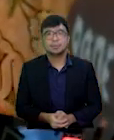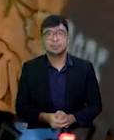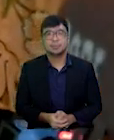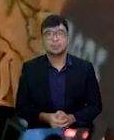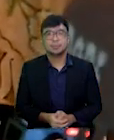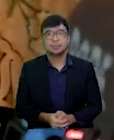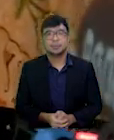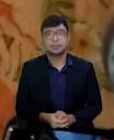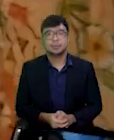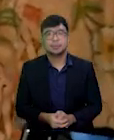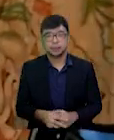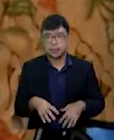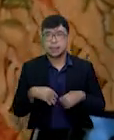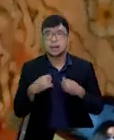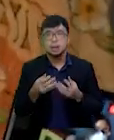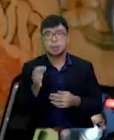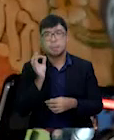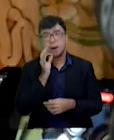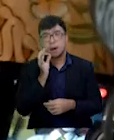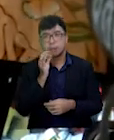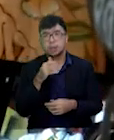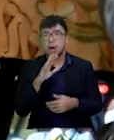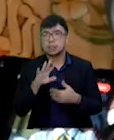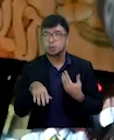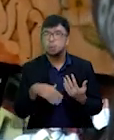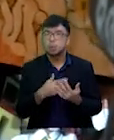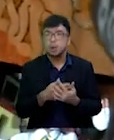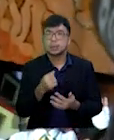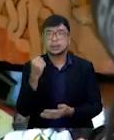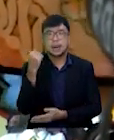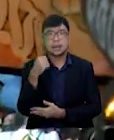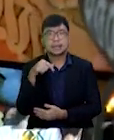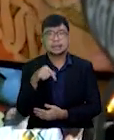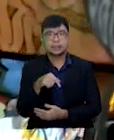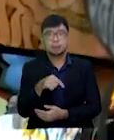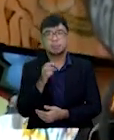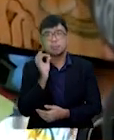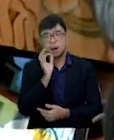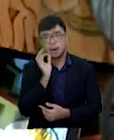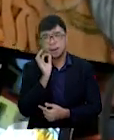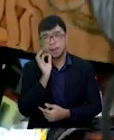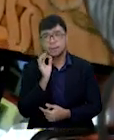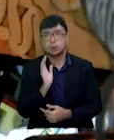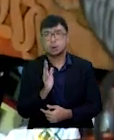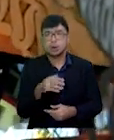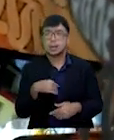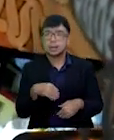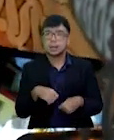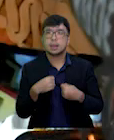memaafkan segala perbuatan kan kami dan keluarga alami